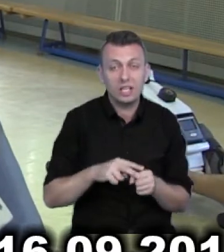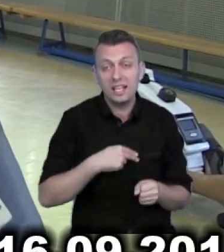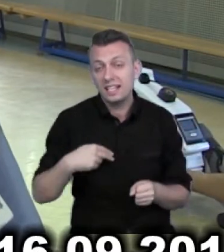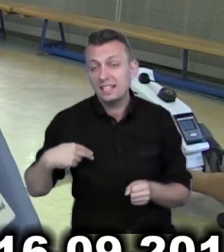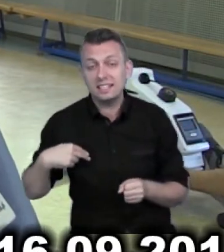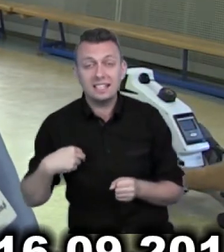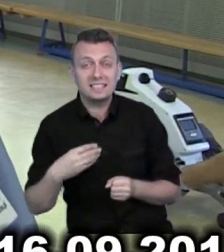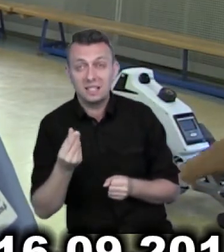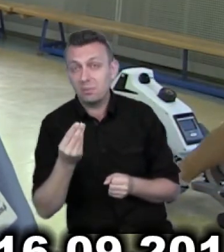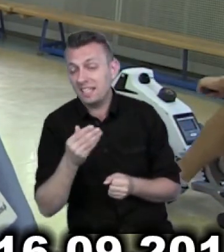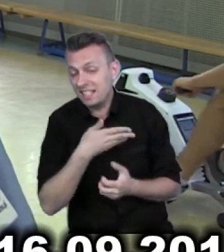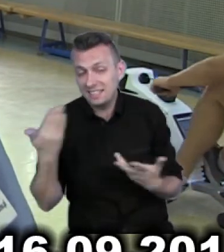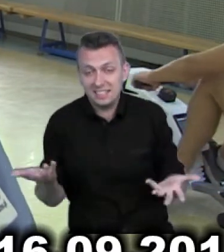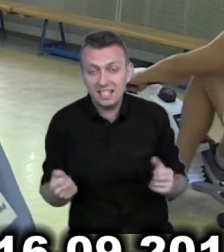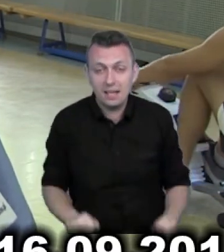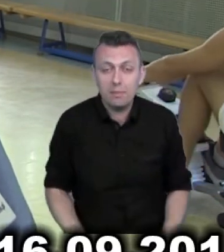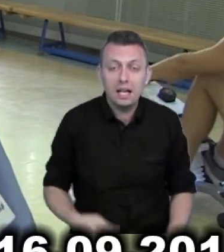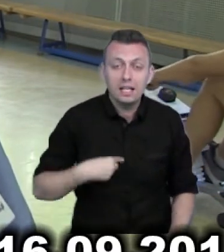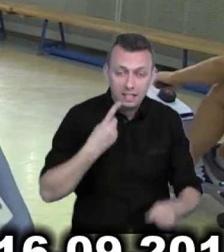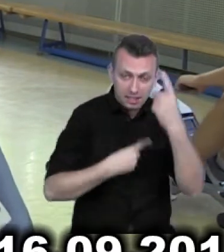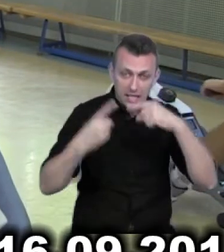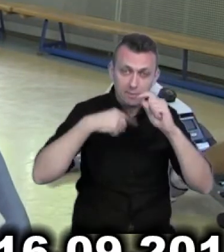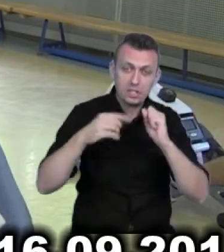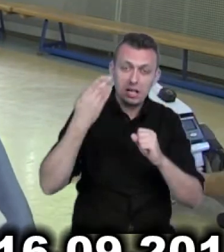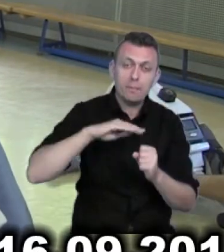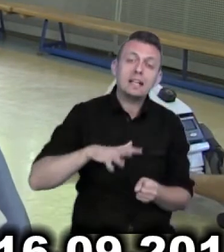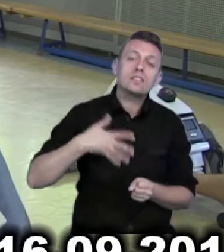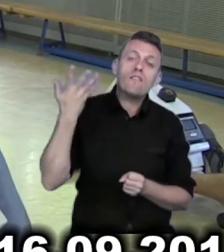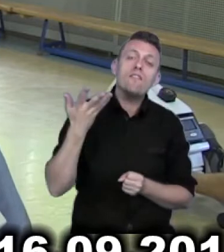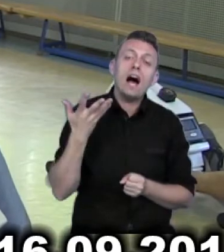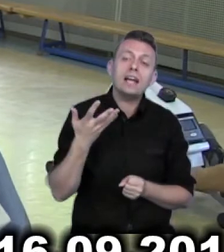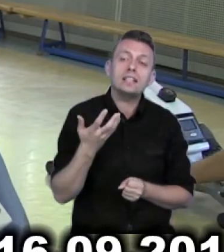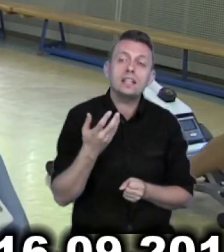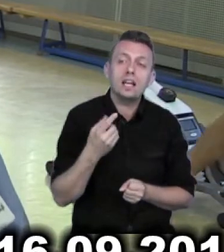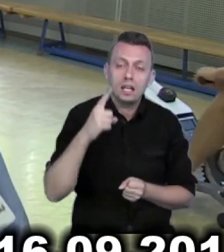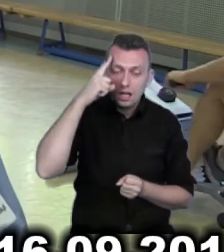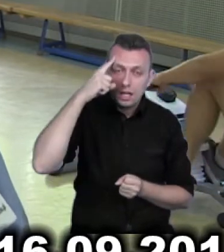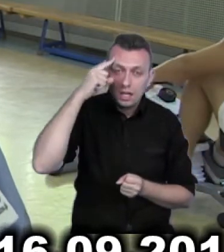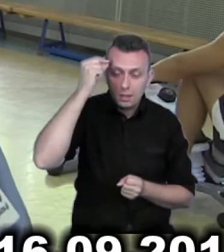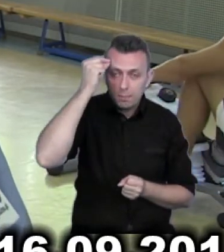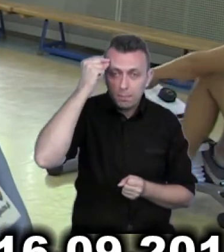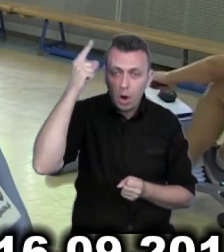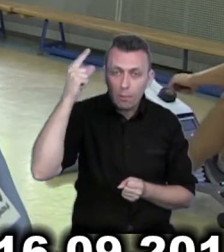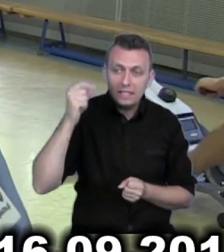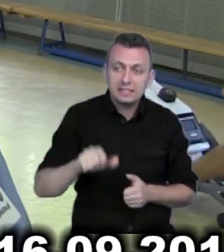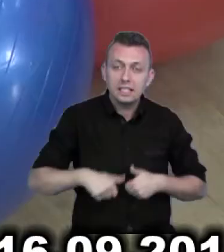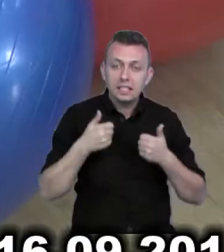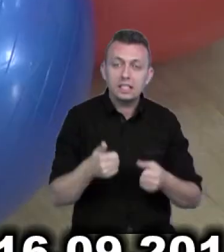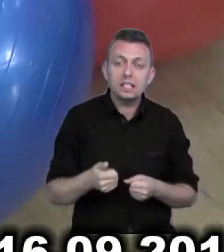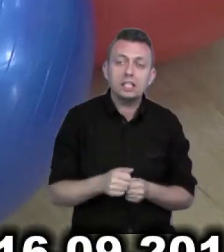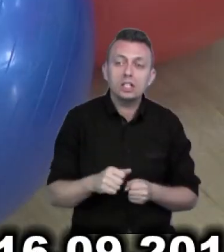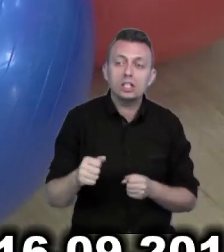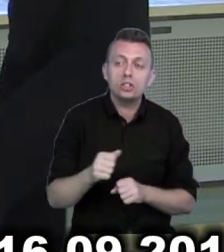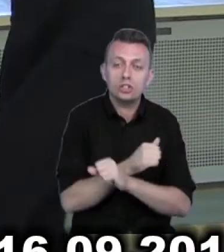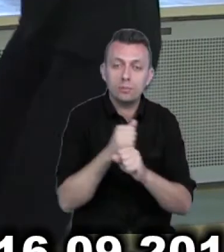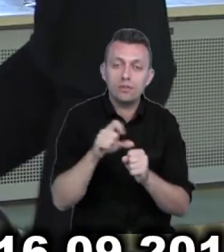dla mieszkańców. To będzie fajny pomysł na spędzenie czasu, na rozruszanie się. Dobry pomysł.